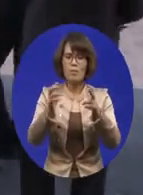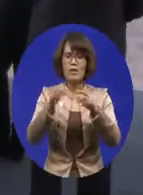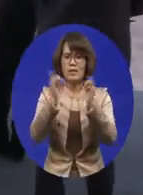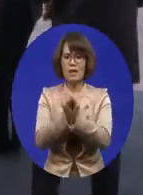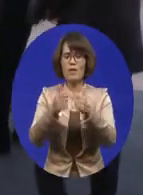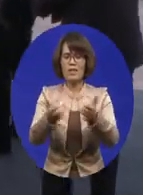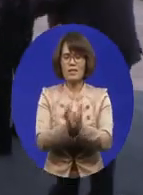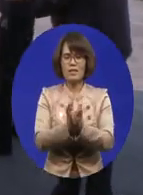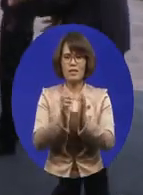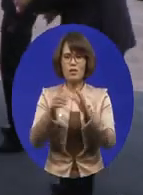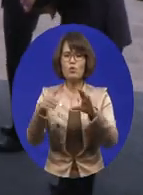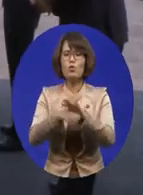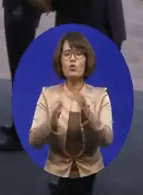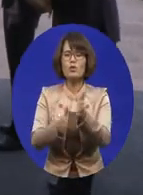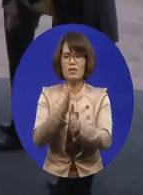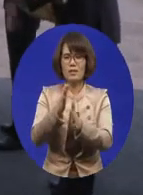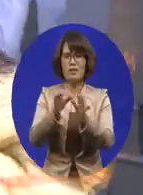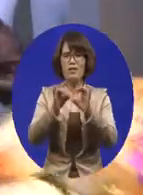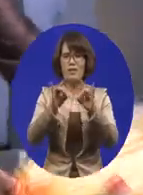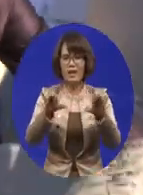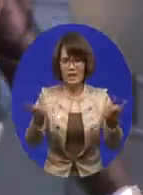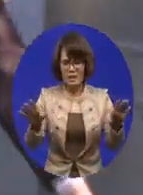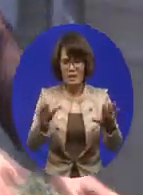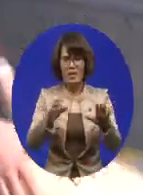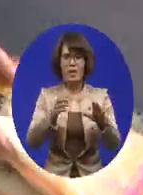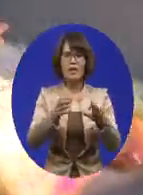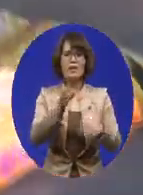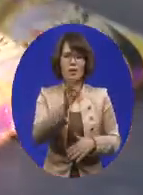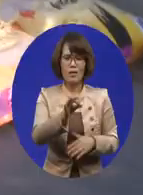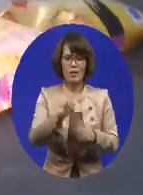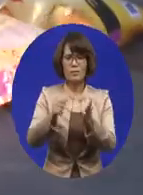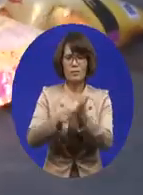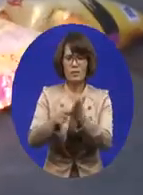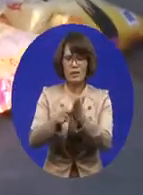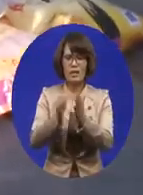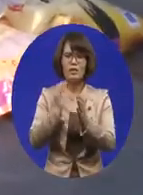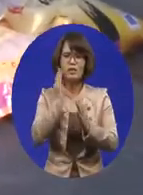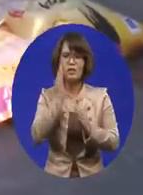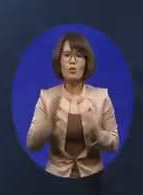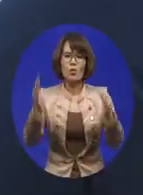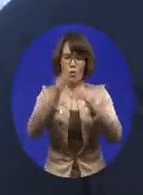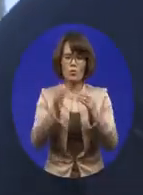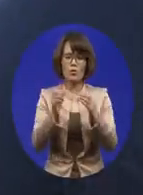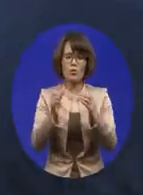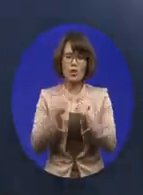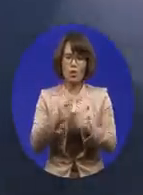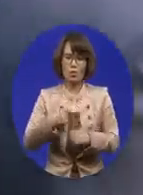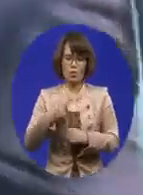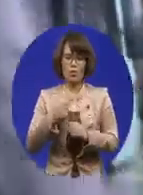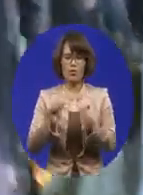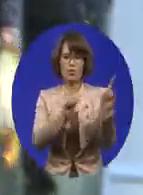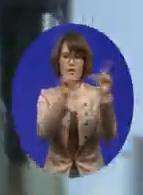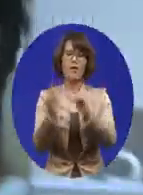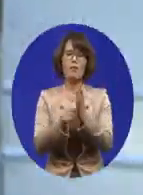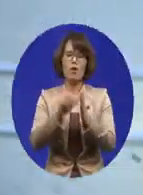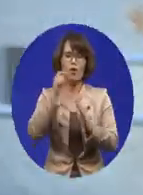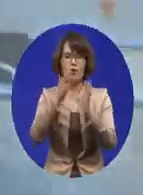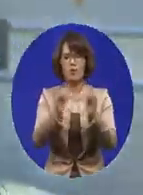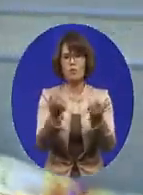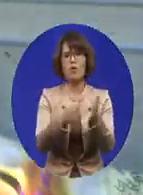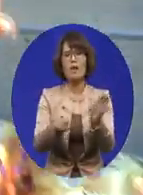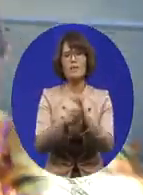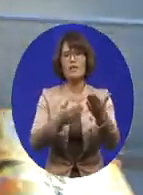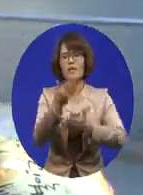사회단체, 종교시설, 개인 등 각계각층에서 성금과 쌀, 김치, 겨울 의류 등의 생필품을